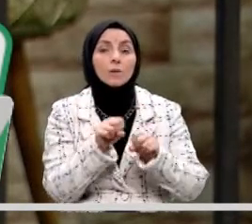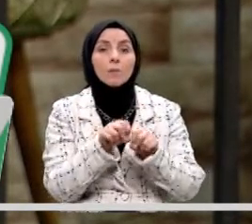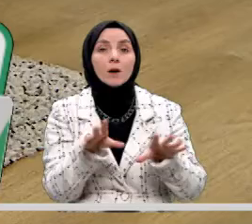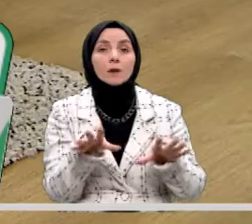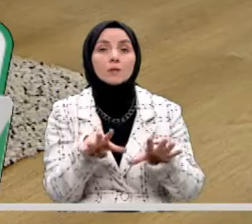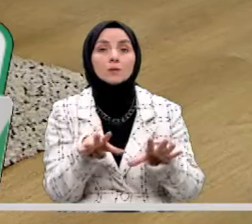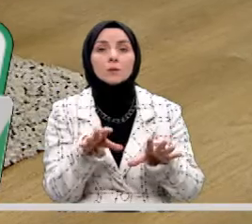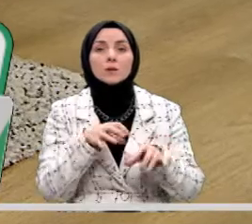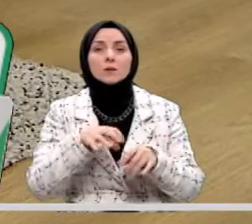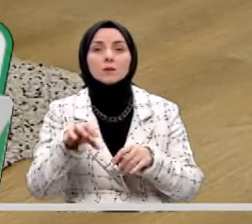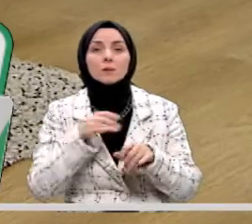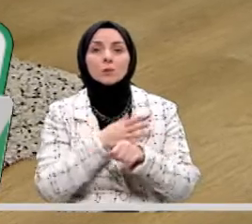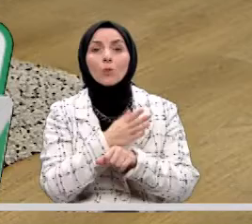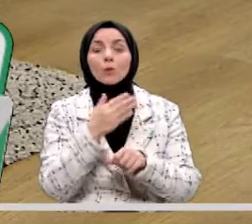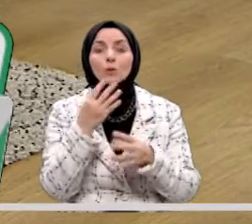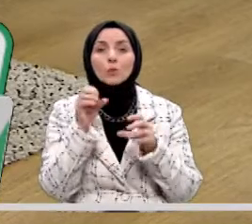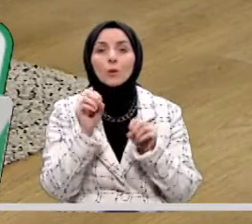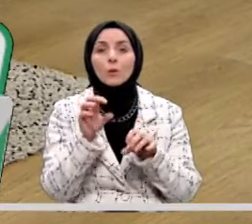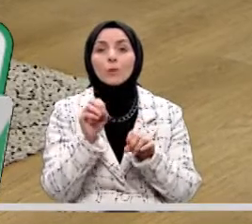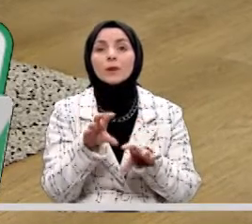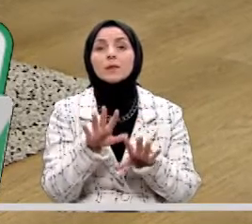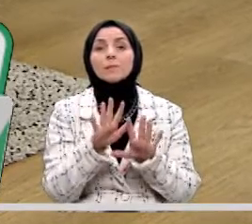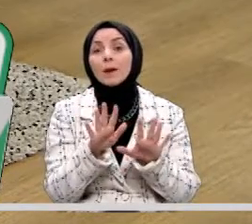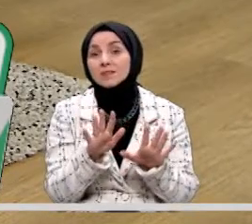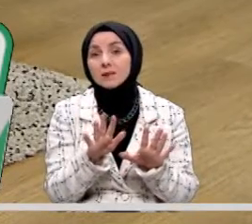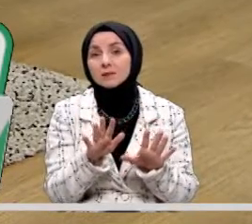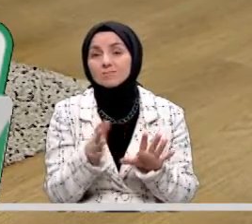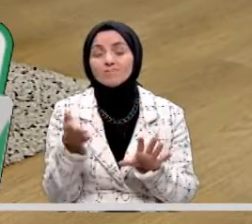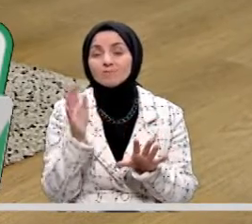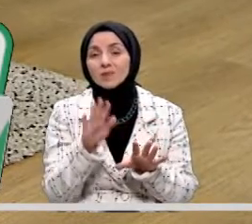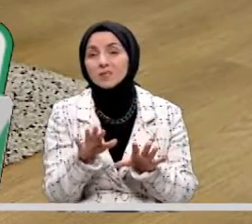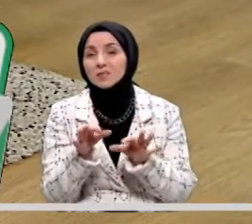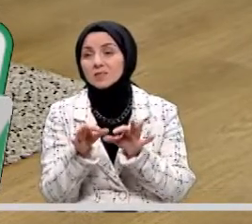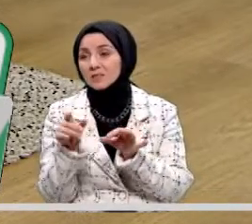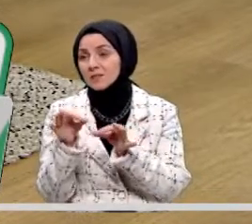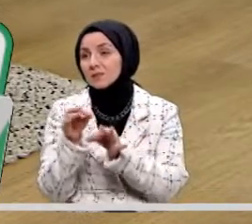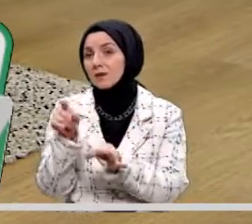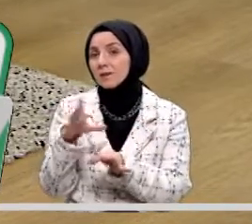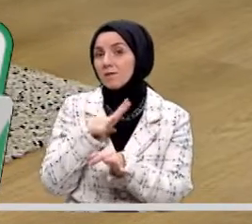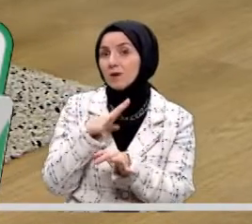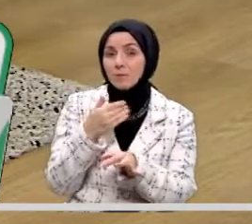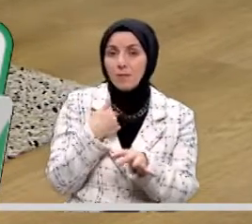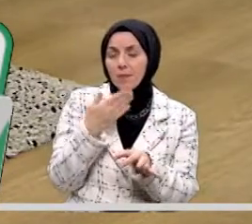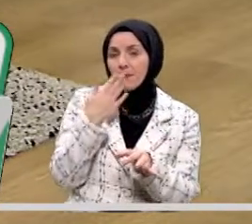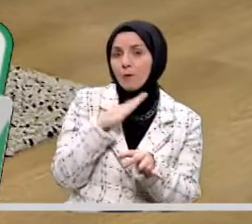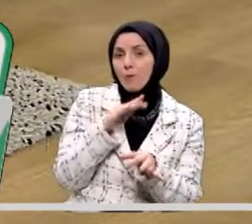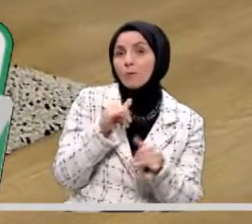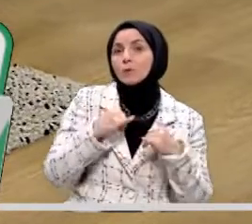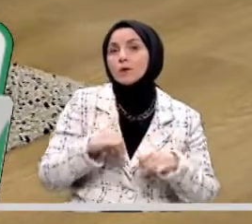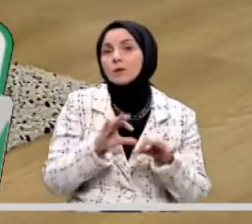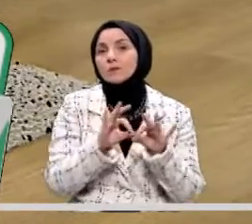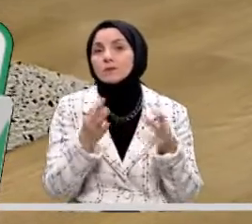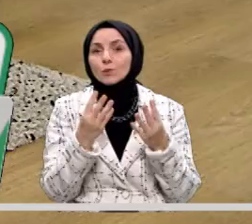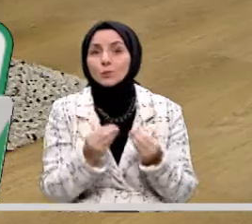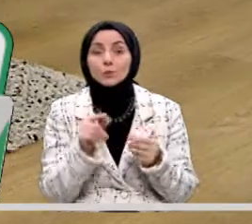doğru öğretmediğimize çocuk başkasında var olan da kendi de olmadığı zaman rahatsızlık Duyar bu kardeşler arasında böyle bir duygu olacak diye bir durum yok